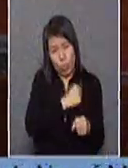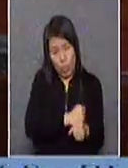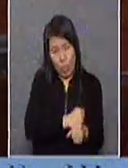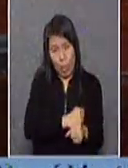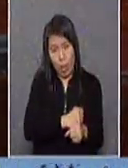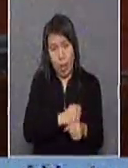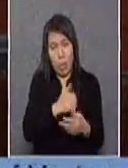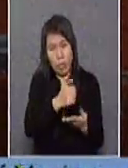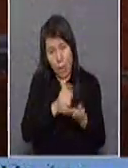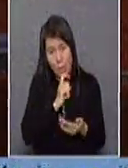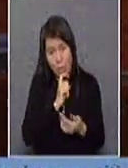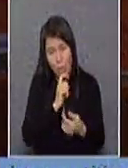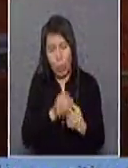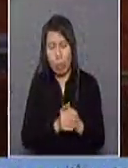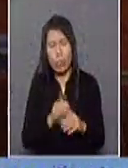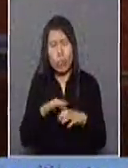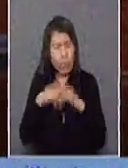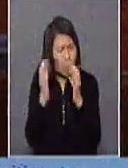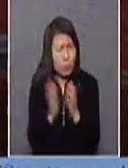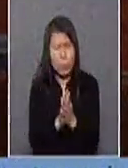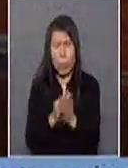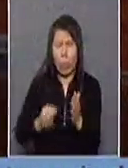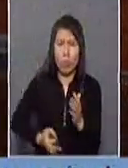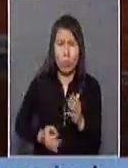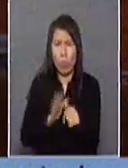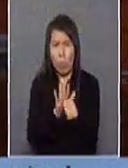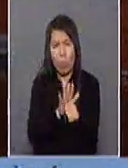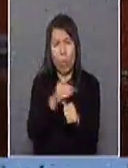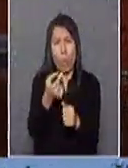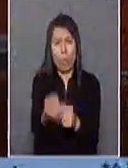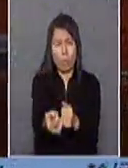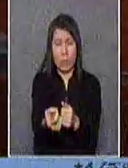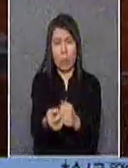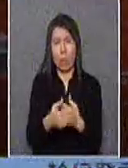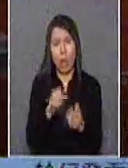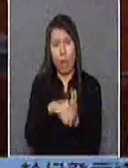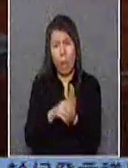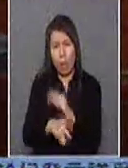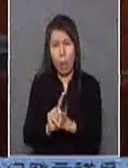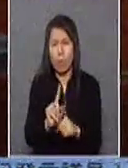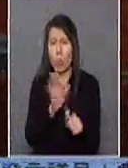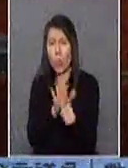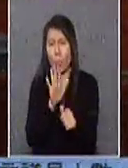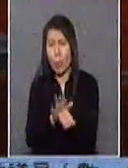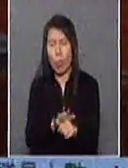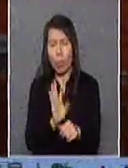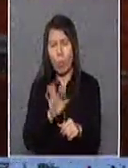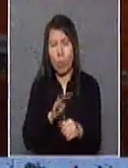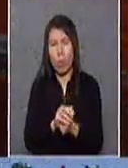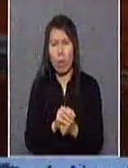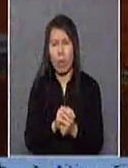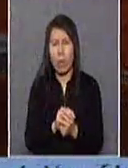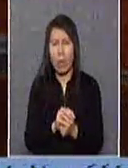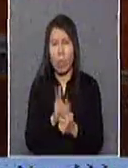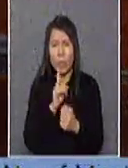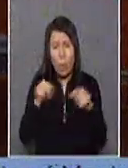個個勞保方面對員工嗰個保障呢係不足嘅，局長點樣去即係協助啊？唔好淨係得個人肉錄音機咁